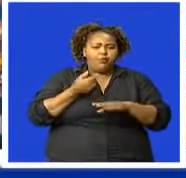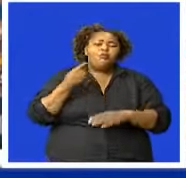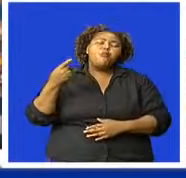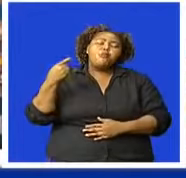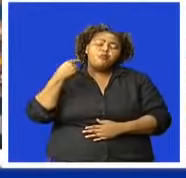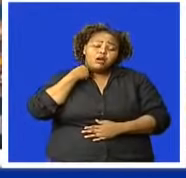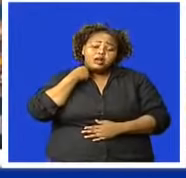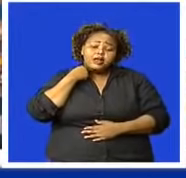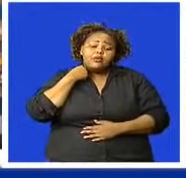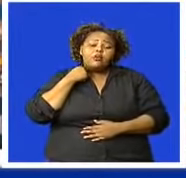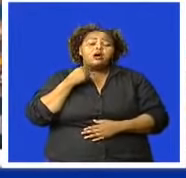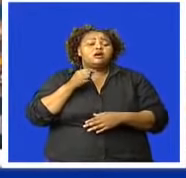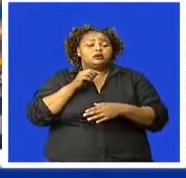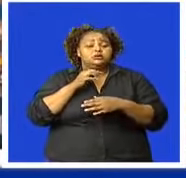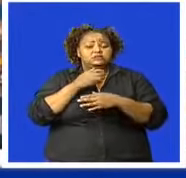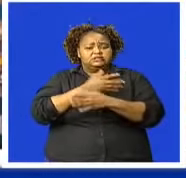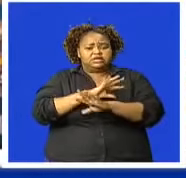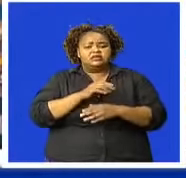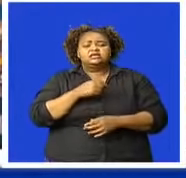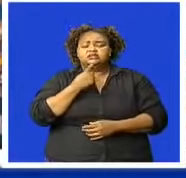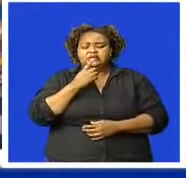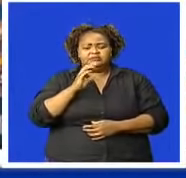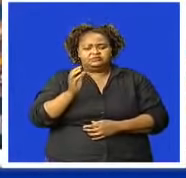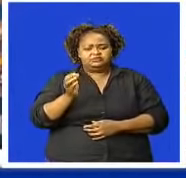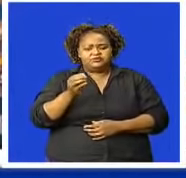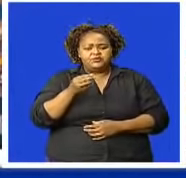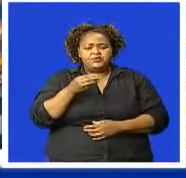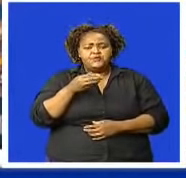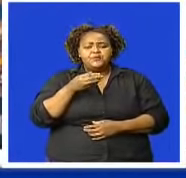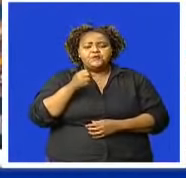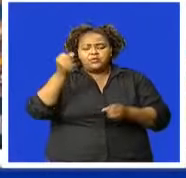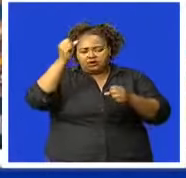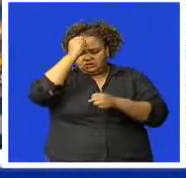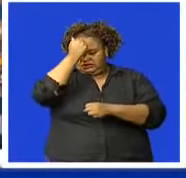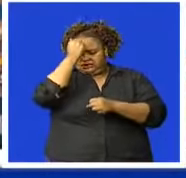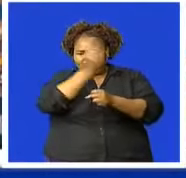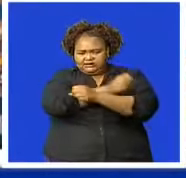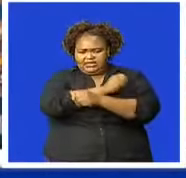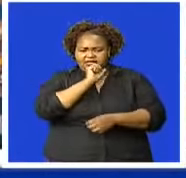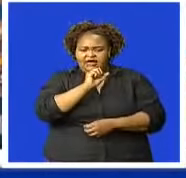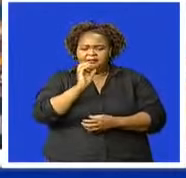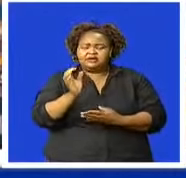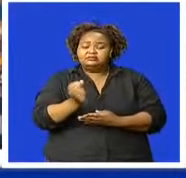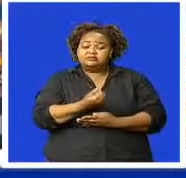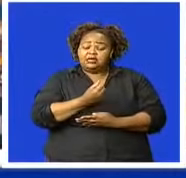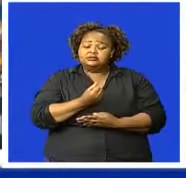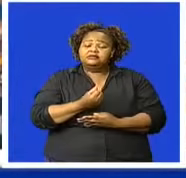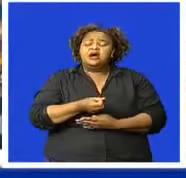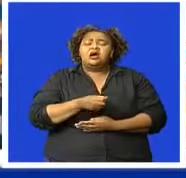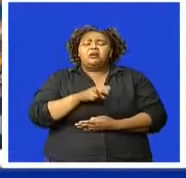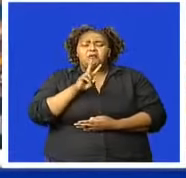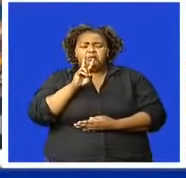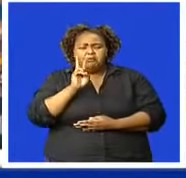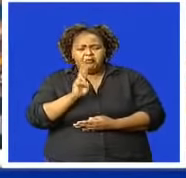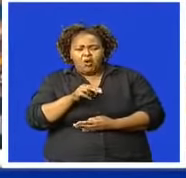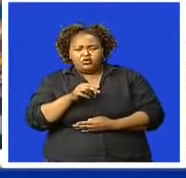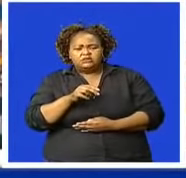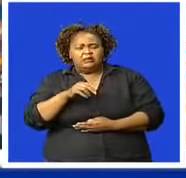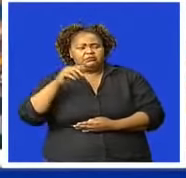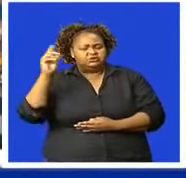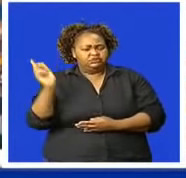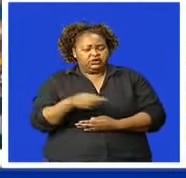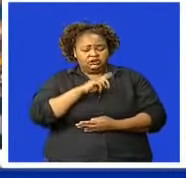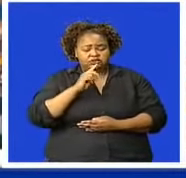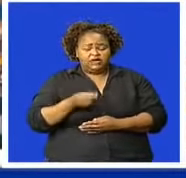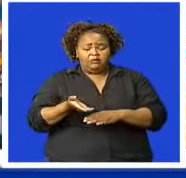kwakhe wayibona ishaywa kabuhlungu. Make Thembi uthi lesicuku leseda kutothatha indodzana yakhe Manqoba